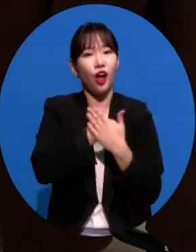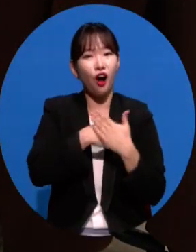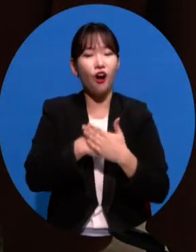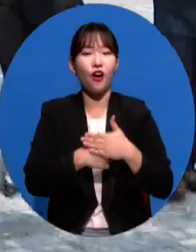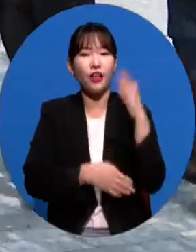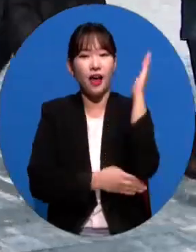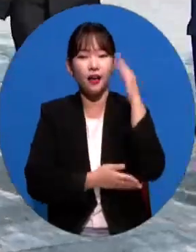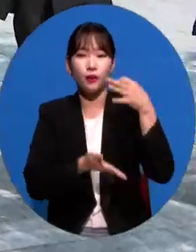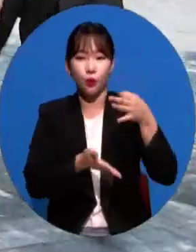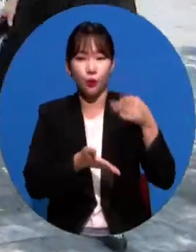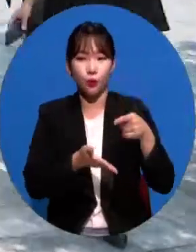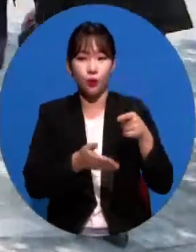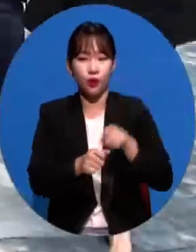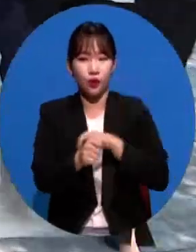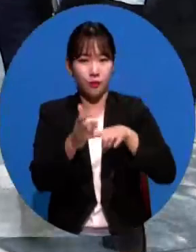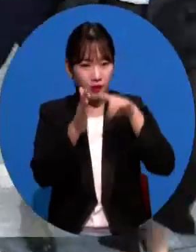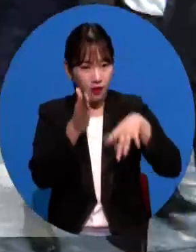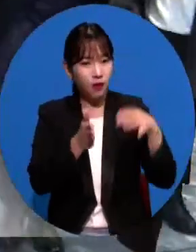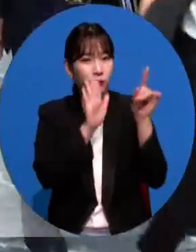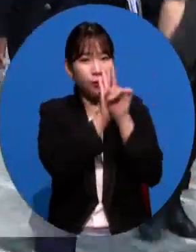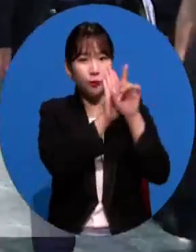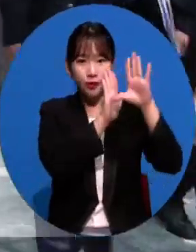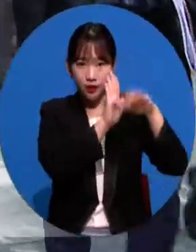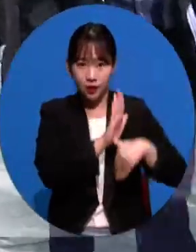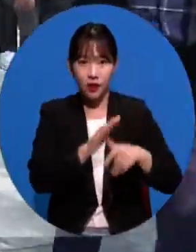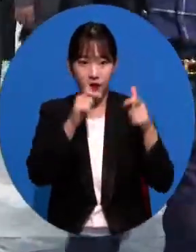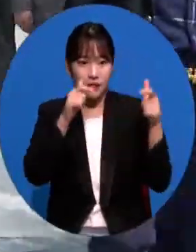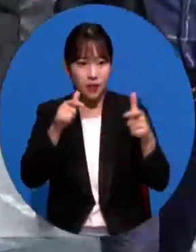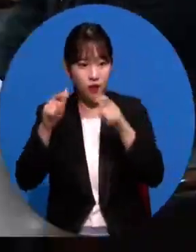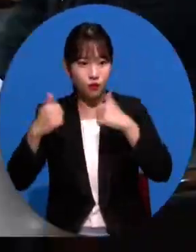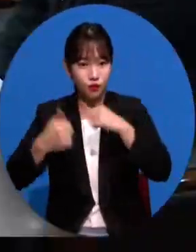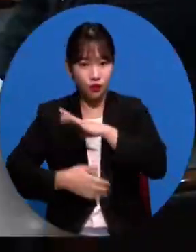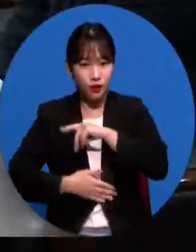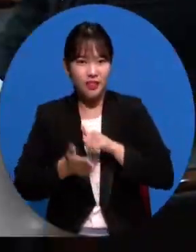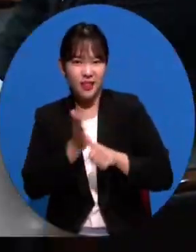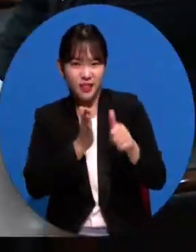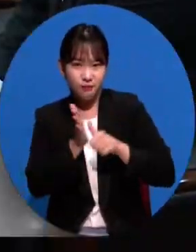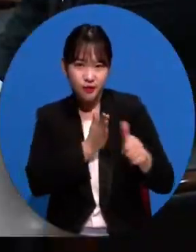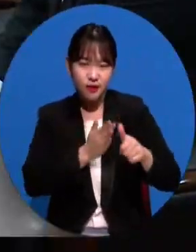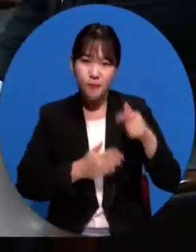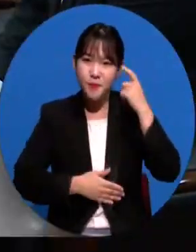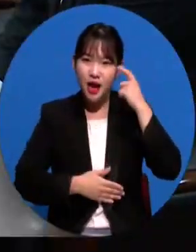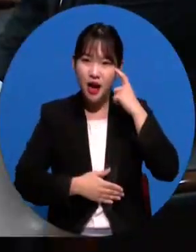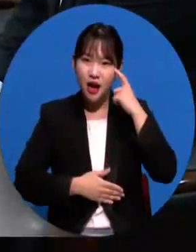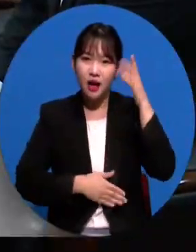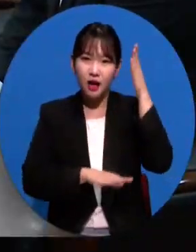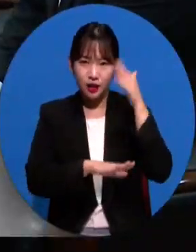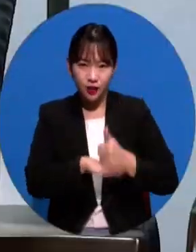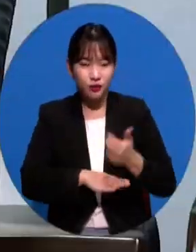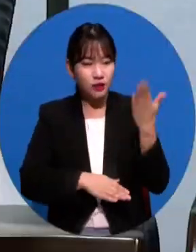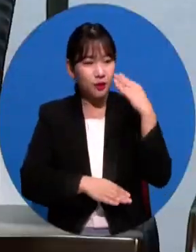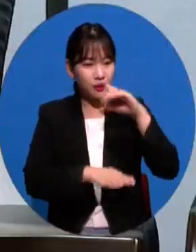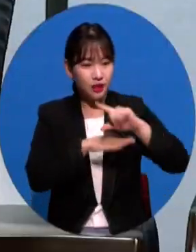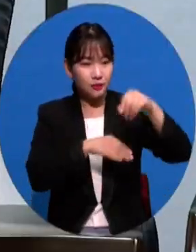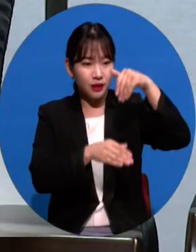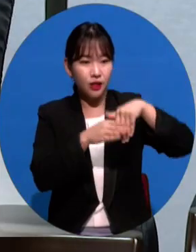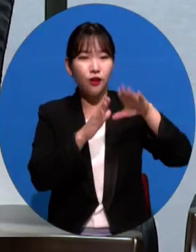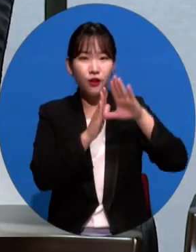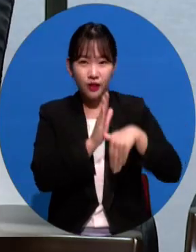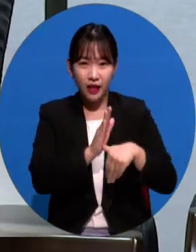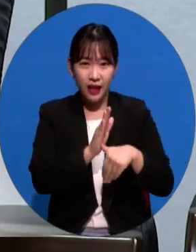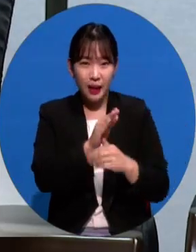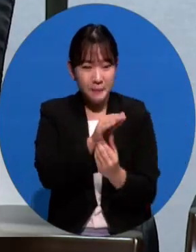돈입니다 특별 교부세 홍보에서 지역구 국회의원 지우기가 이루어지는 건 결국 지방선거에서